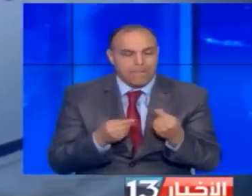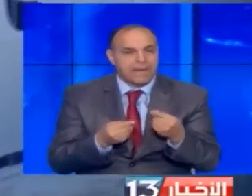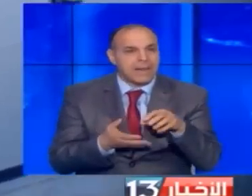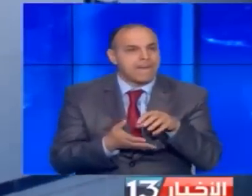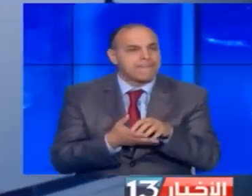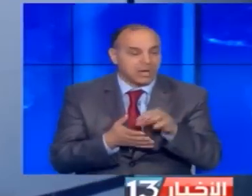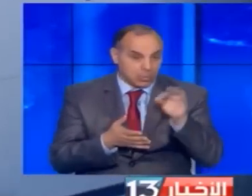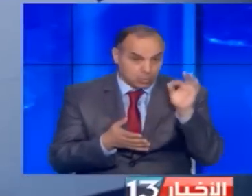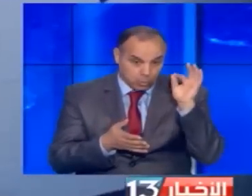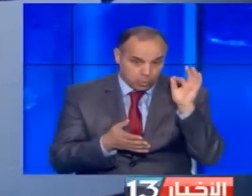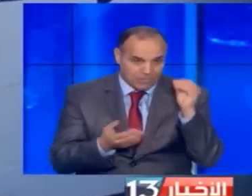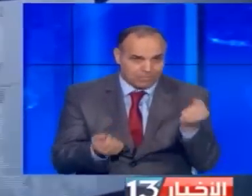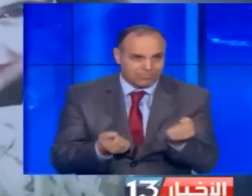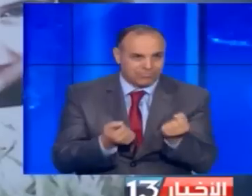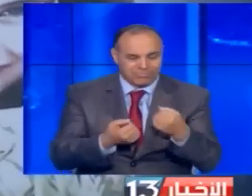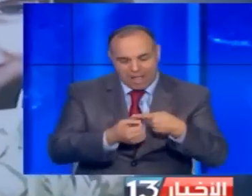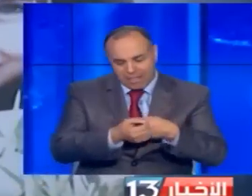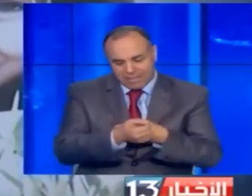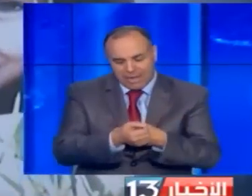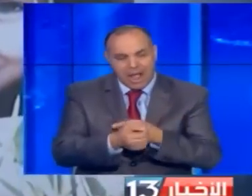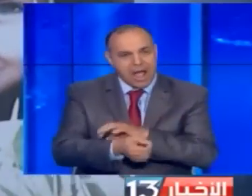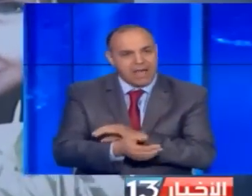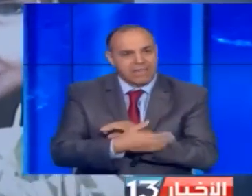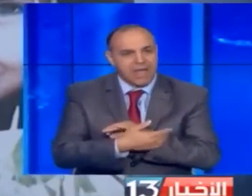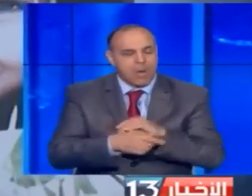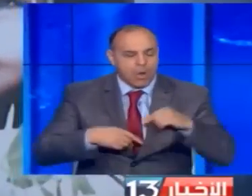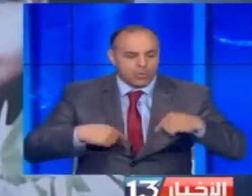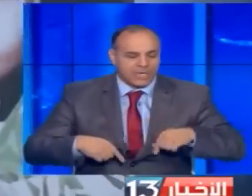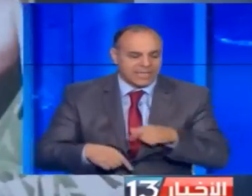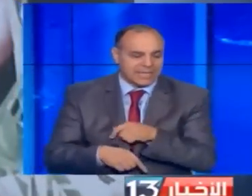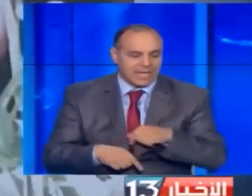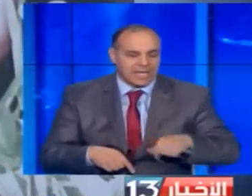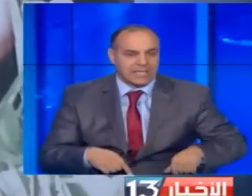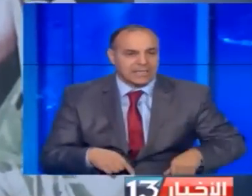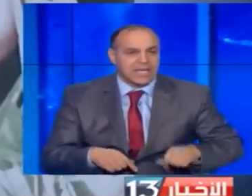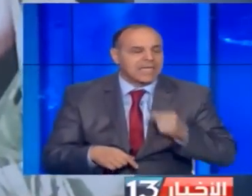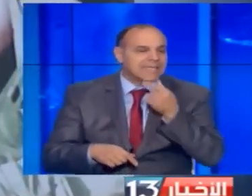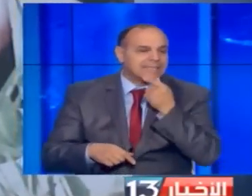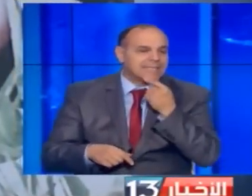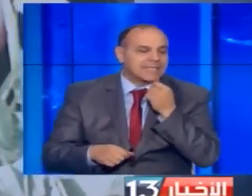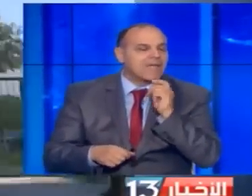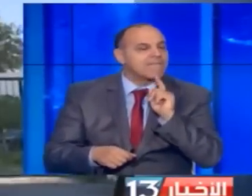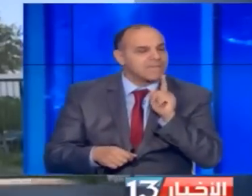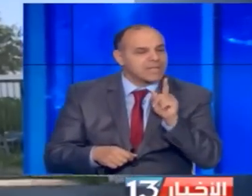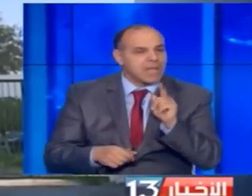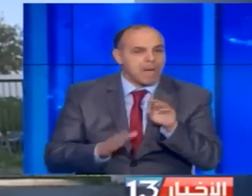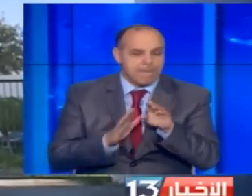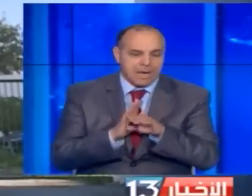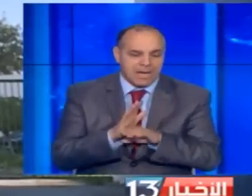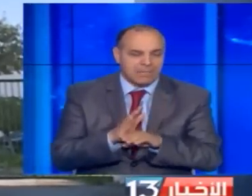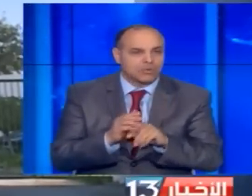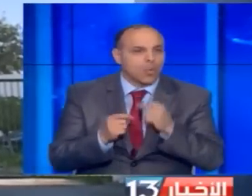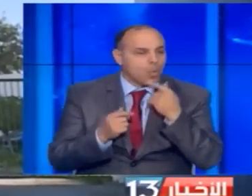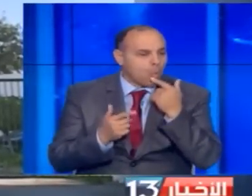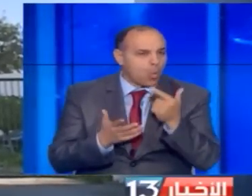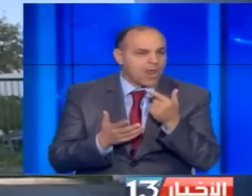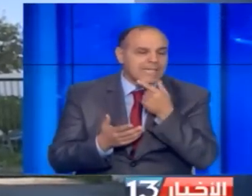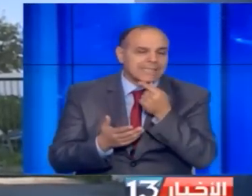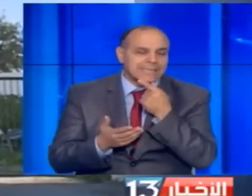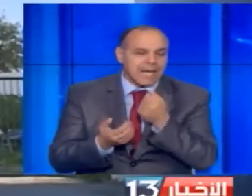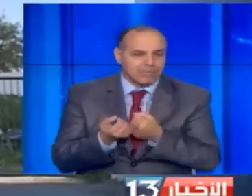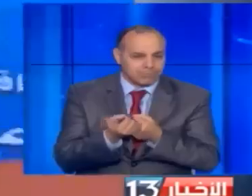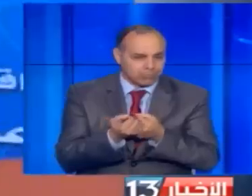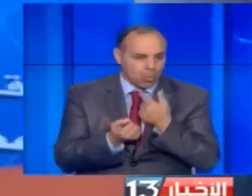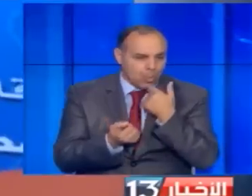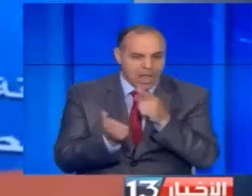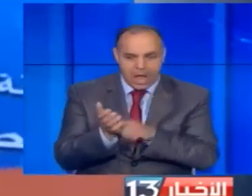المركز الوطني للنهوض بزرع الأعضاء وزارة الداخلية لتسهيل مأمورية وضع التدوينة التي تيسر بعض